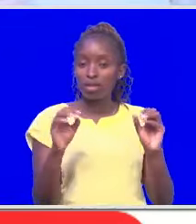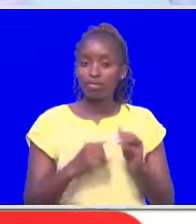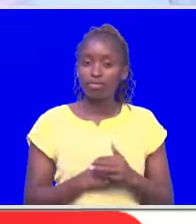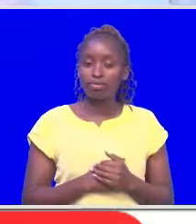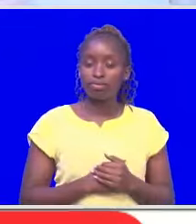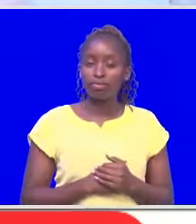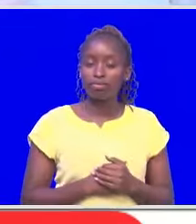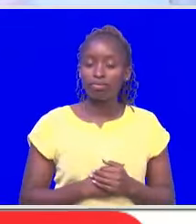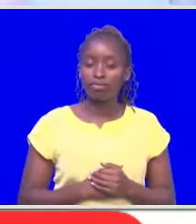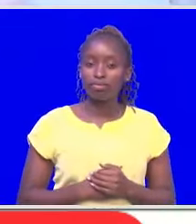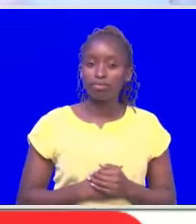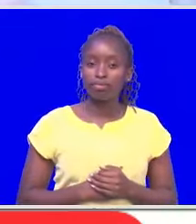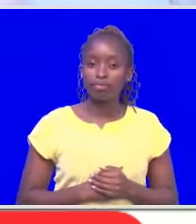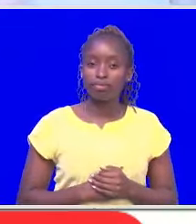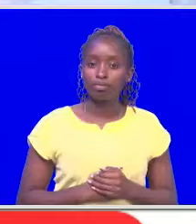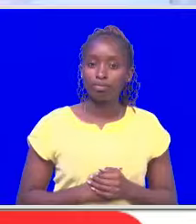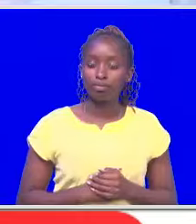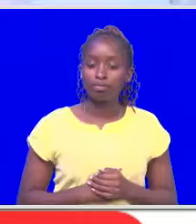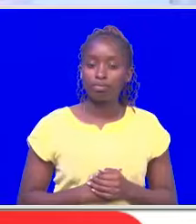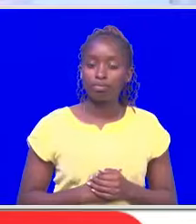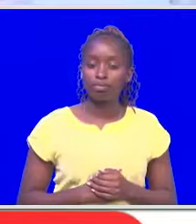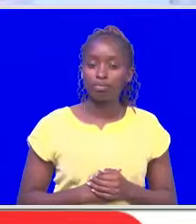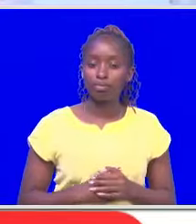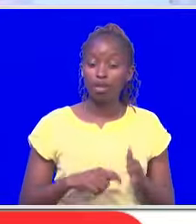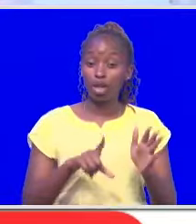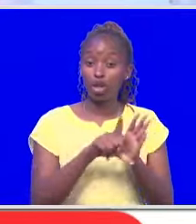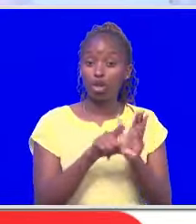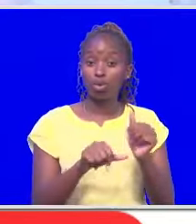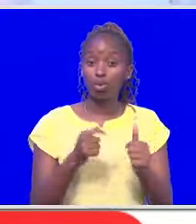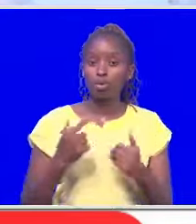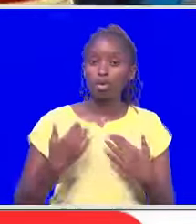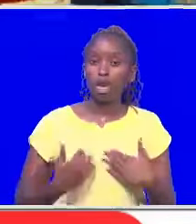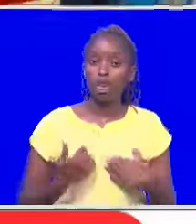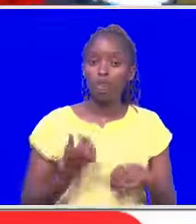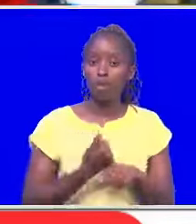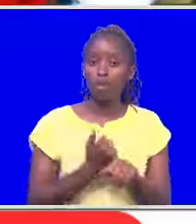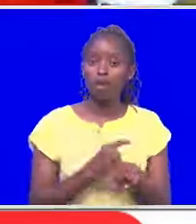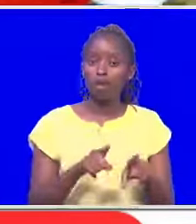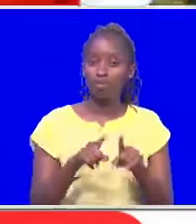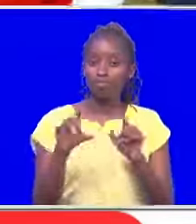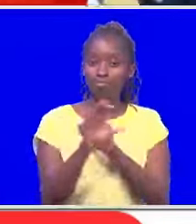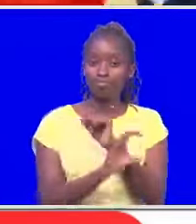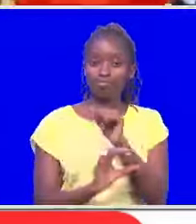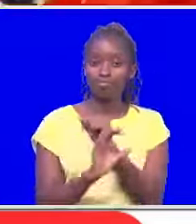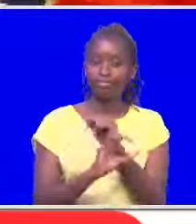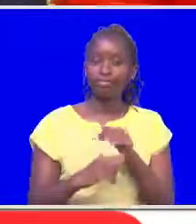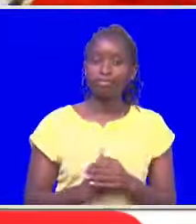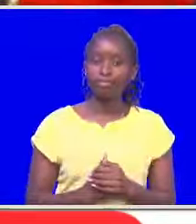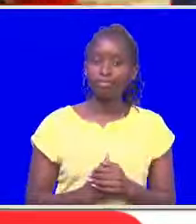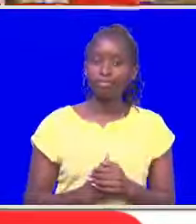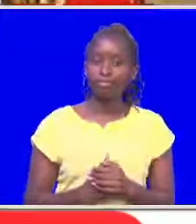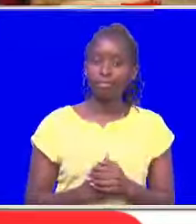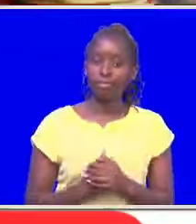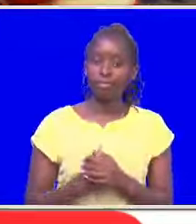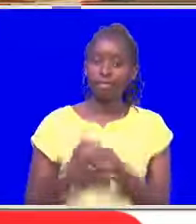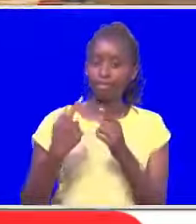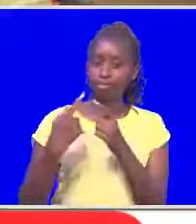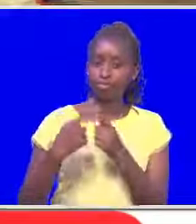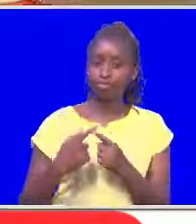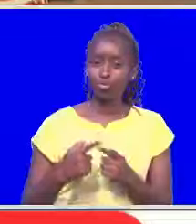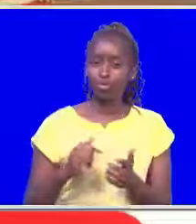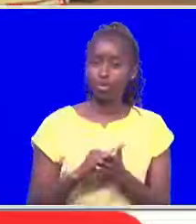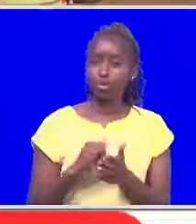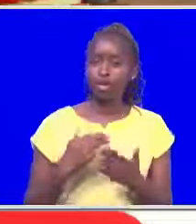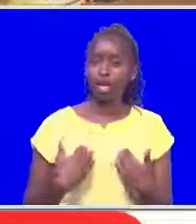the loss that we have incurred as a country. Hesabu hii inafikisha waliozikwa kuwa wanajeshi watatu.